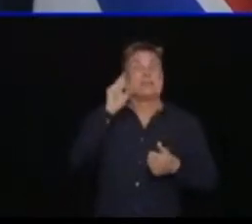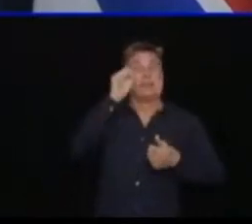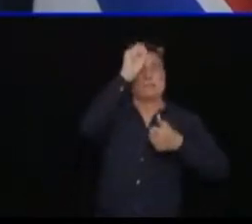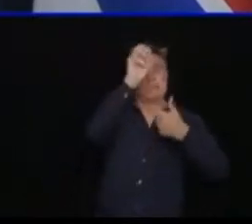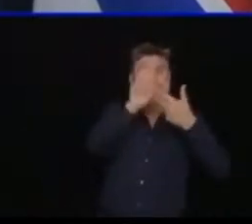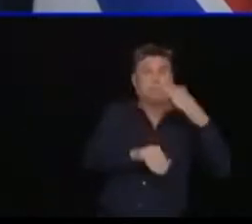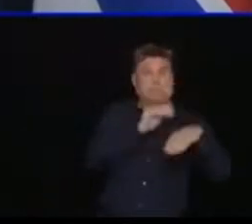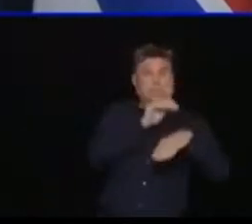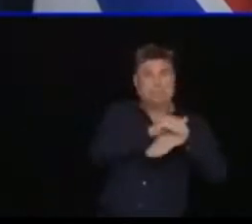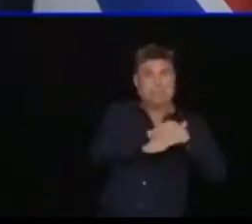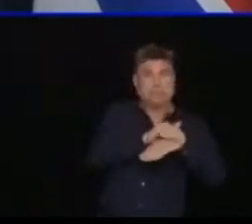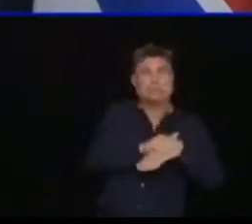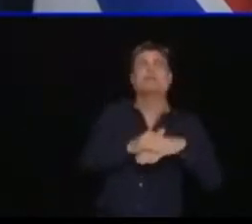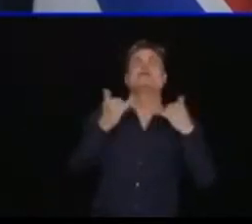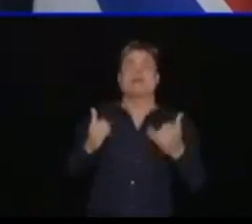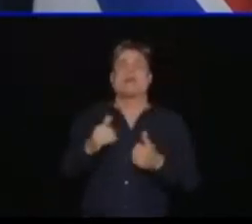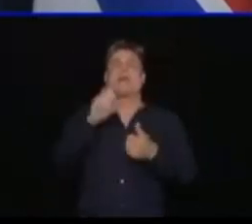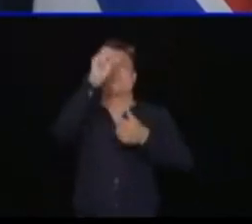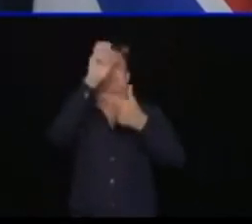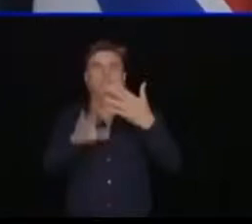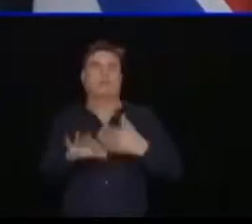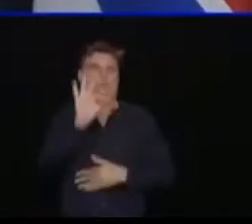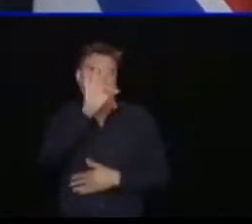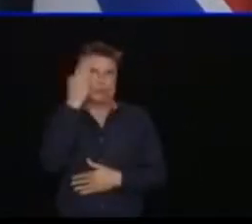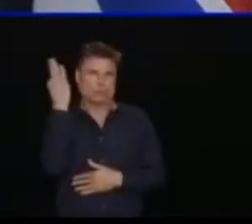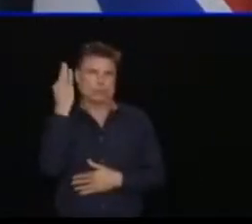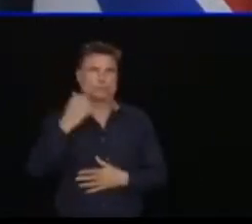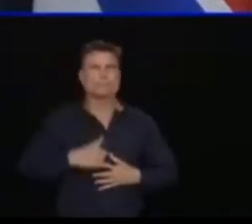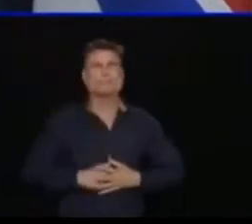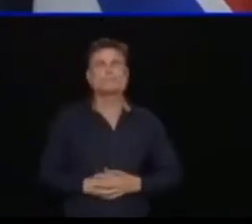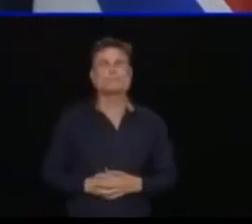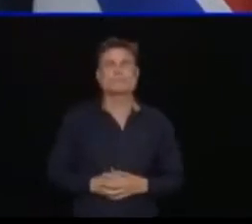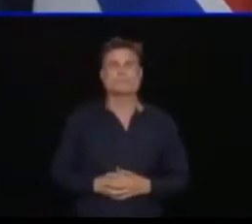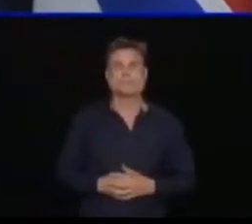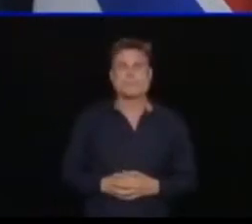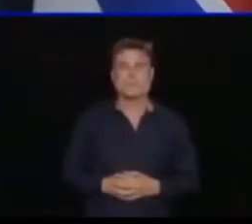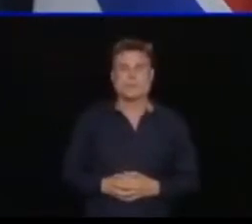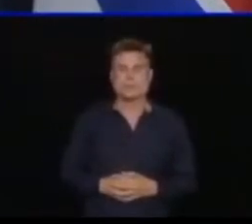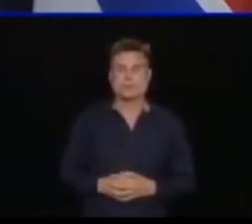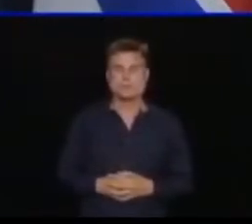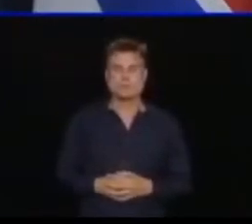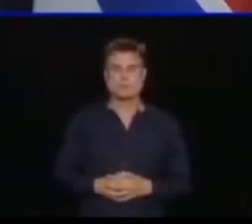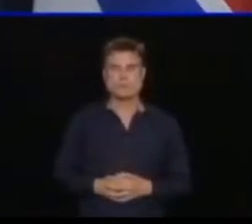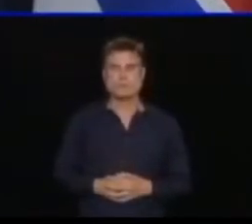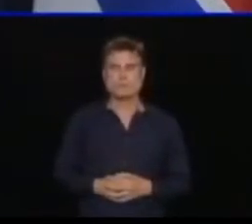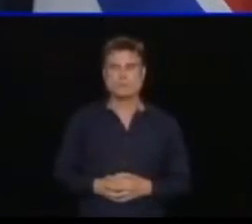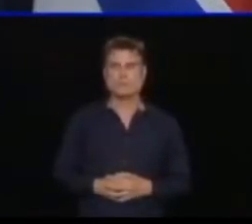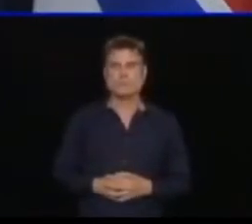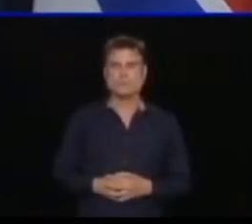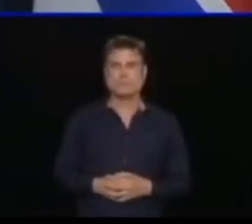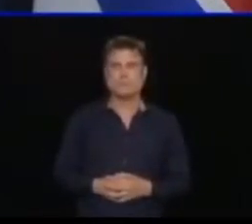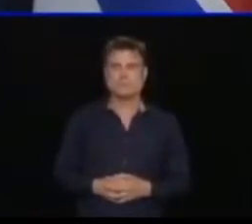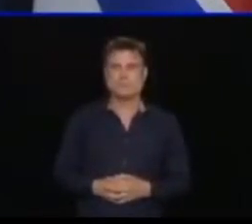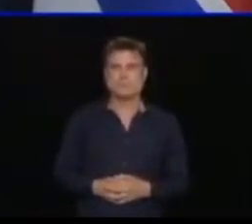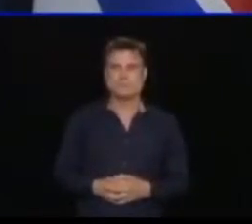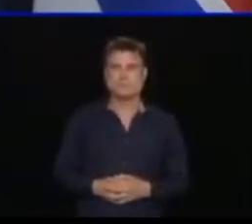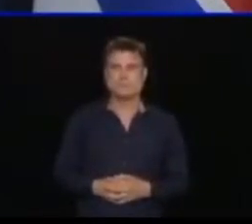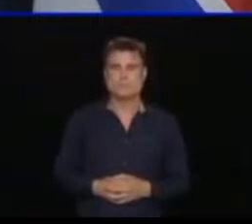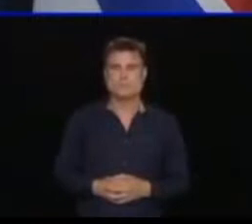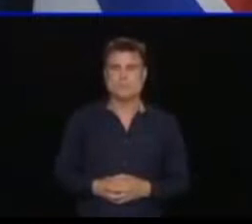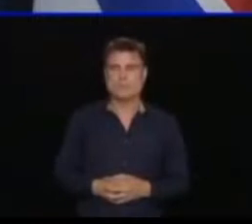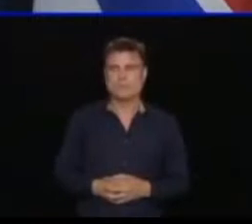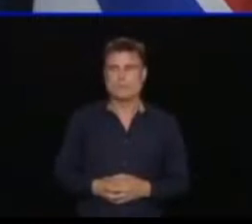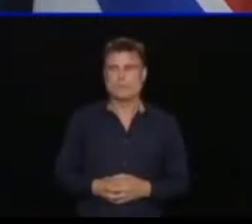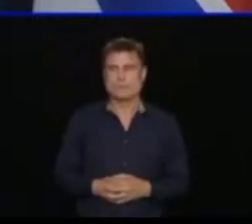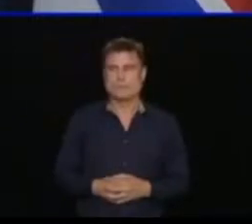51个 celle des 18 礼拜 juillet 6到礼拜 et 天是 19 19个 juillet, et celle 礼 du 拜 19 天 juillet 到礼拜一 jusqu'au 是 20 32 juillet 个 en 一共 mi-journée. 是3 Il